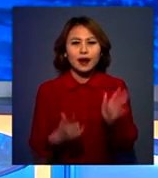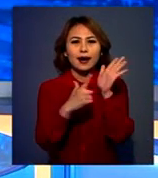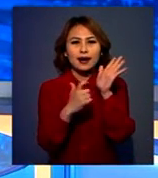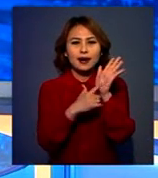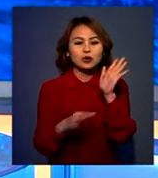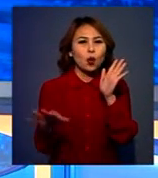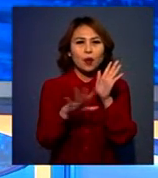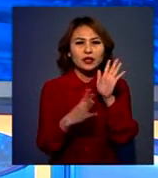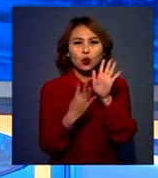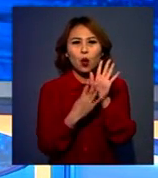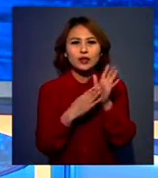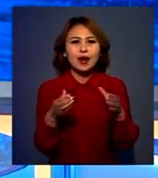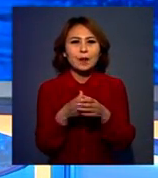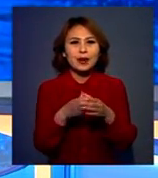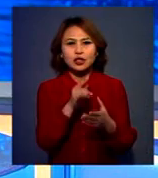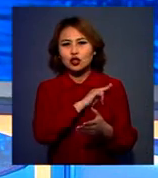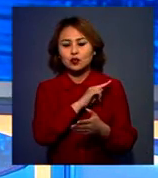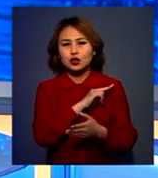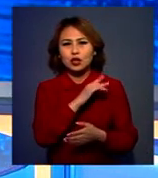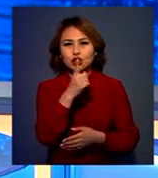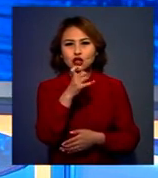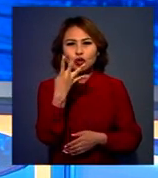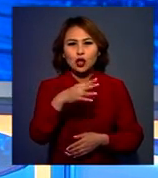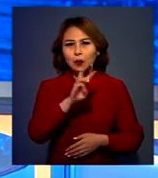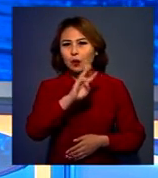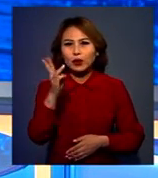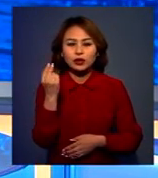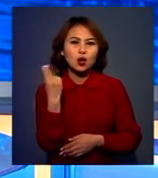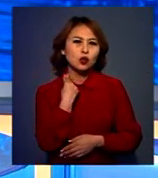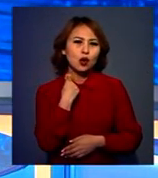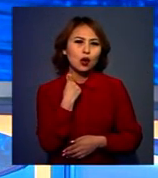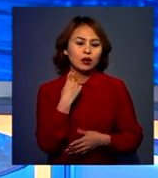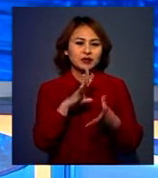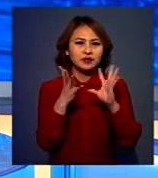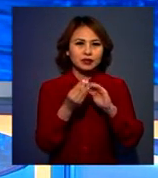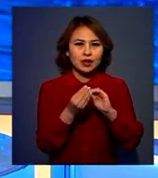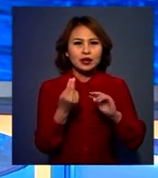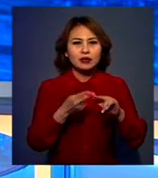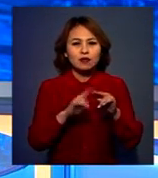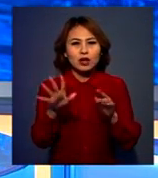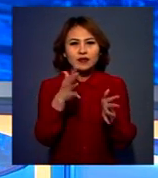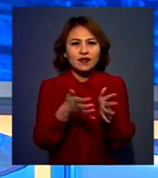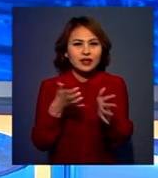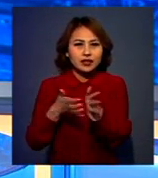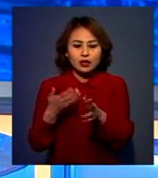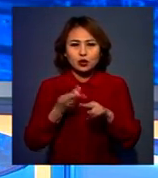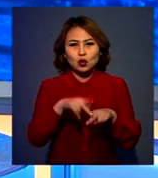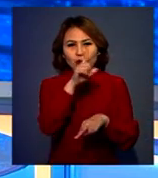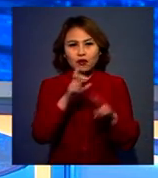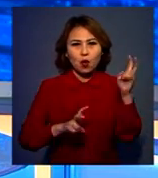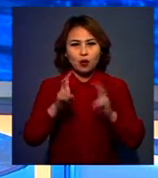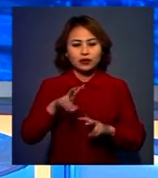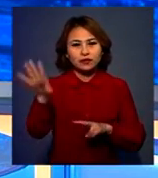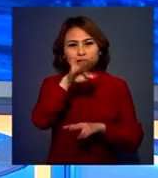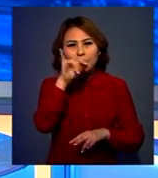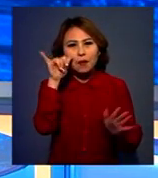Қарағанды облысында 9 компания жұмыскерлеріне 140 миллион теңге берешек. Енді мұндай кемшіліктерді шенеуніктер өндіріс орындарына